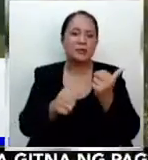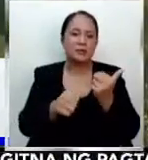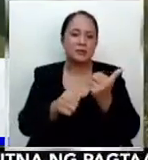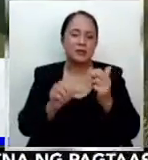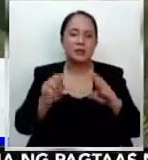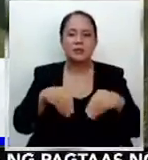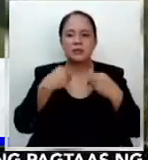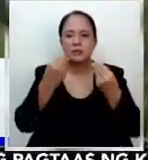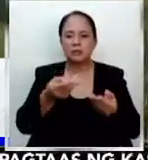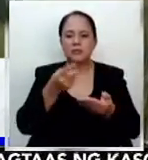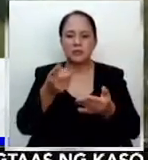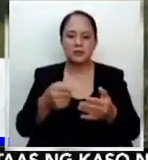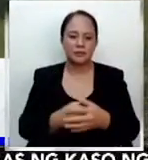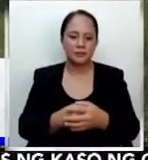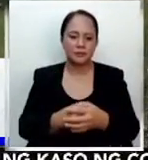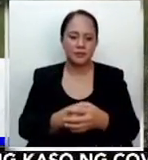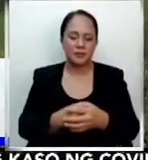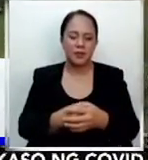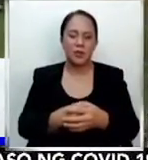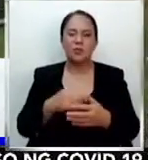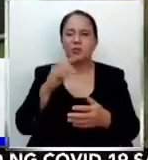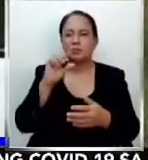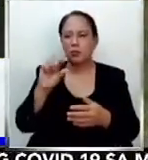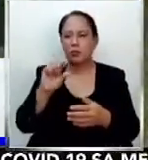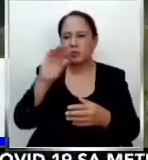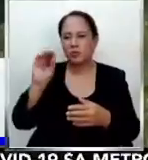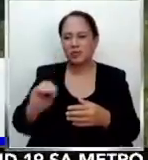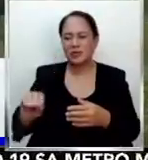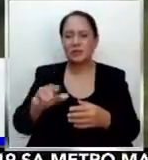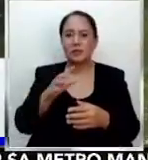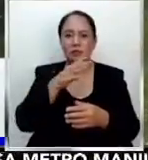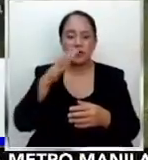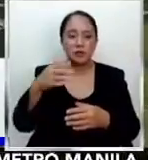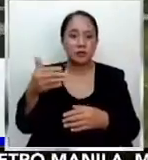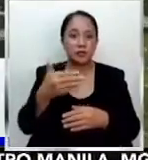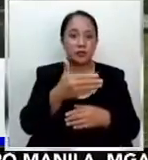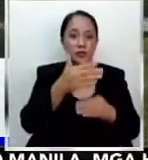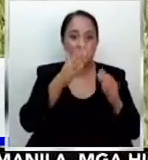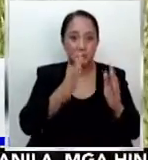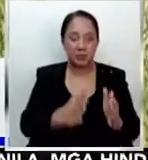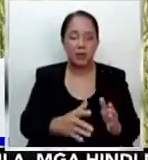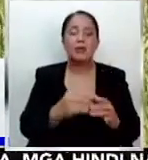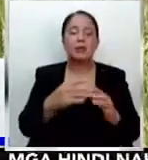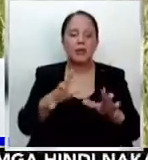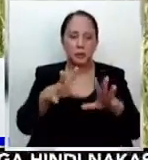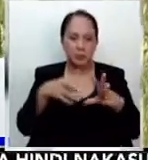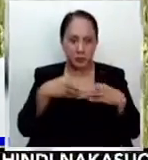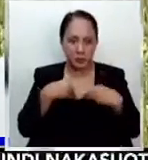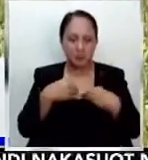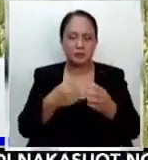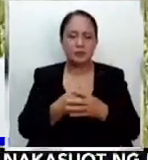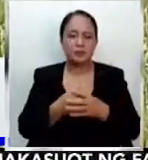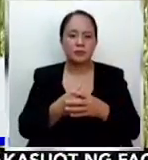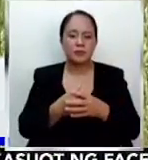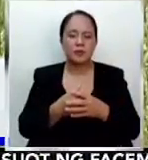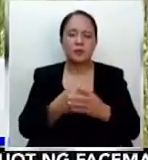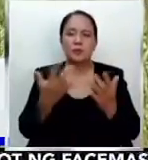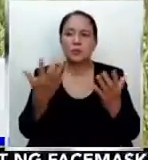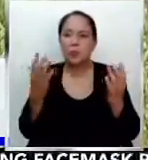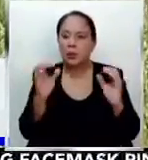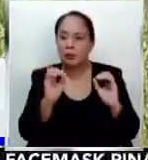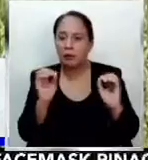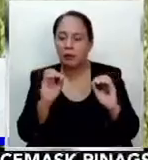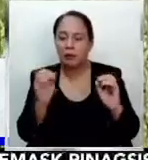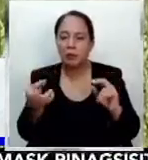kanila. Maliit na porsyento lamang daw na magsasaka at mangingisda ang nakatanggap nito. Kaya hindi raw maitaas ang